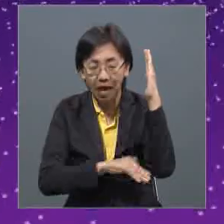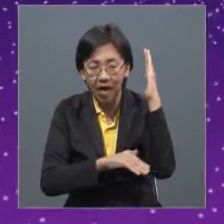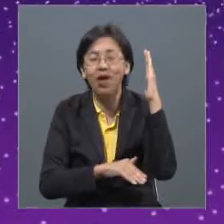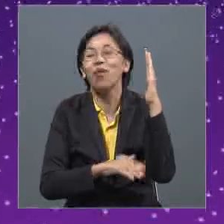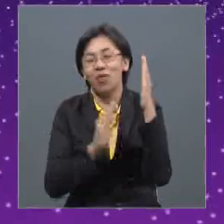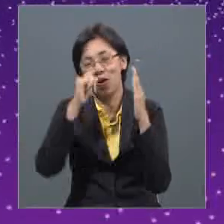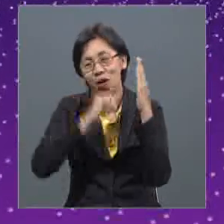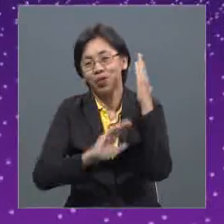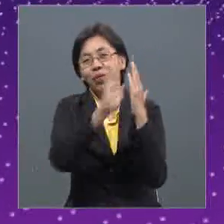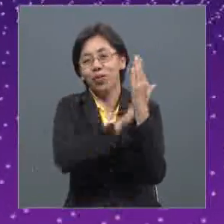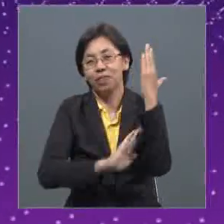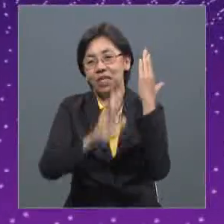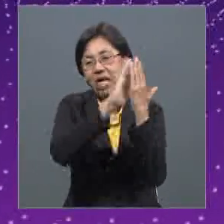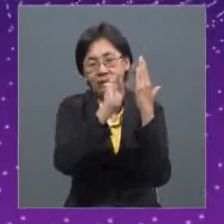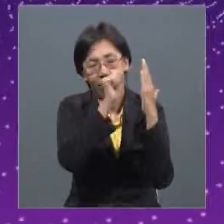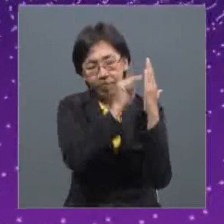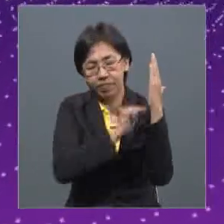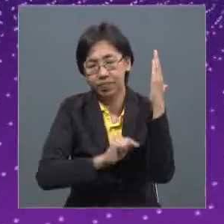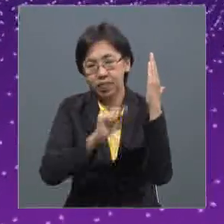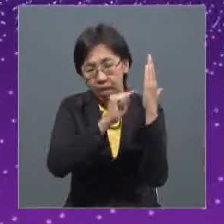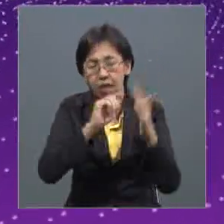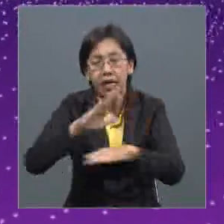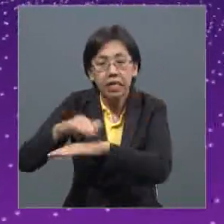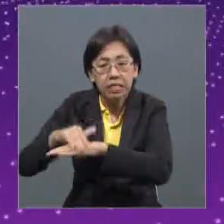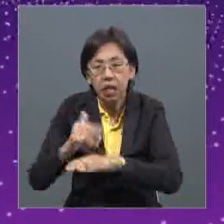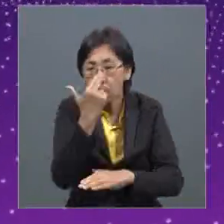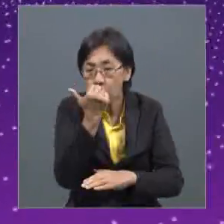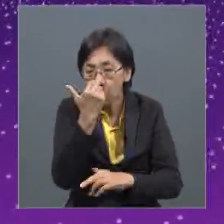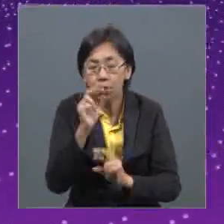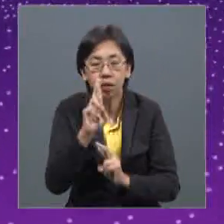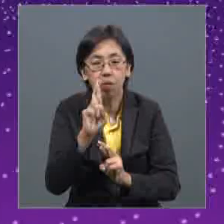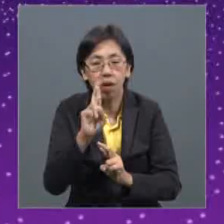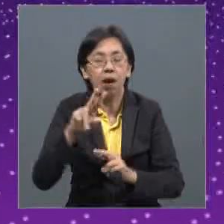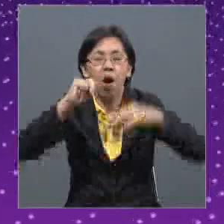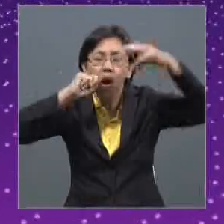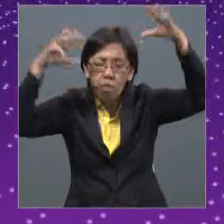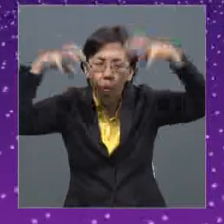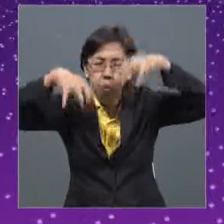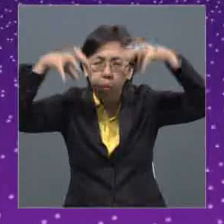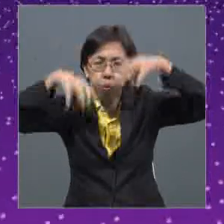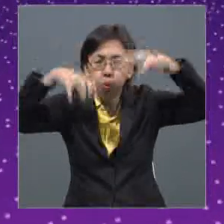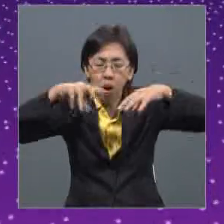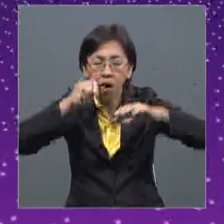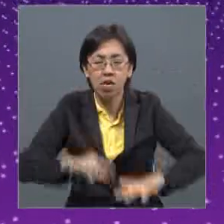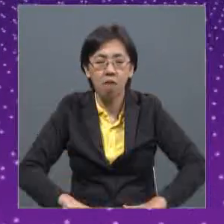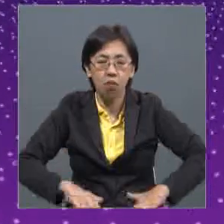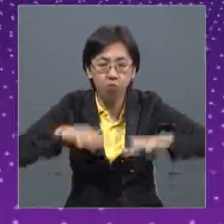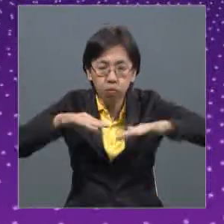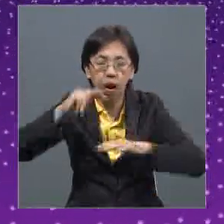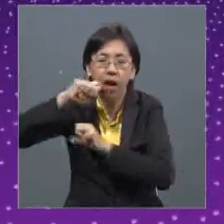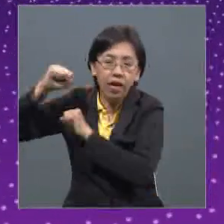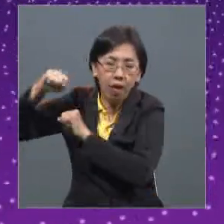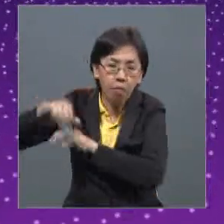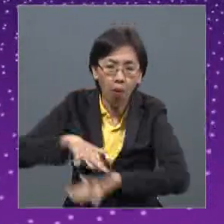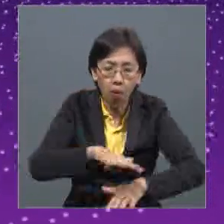จะทั่วประเทศอยู่แล้วนะครับที่ต้องเฝ้าระวังนะฮะต้องเฝ้าระวังสถานการณ์น้ำท่วมฉับพลันน้ำป่าไหลหลากรวมไปถึงน้ำล้นตลิ่งช่วง